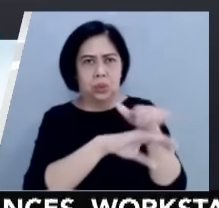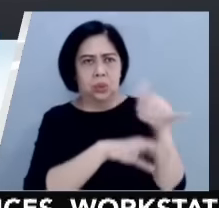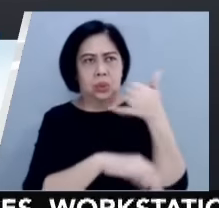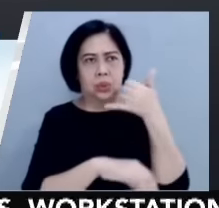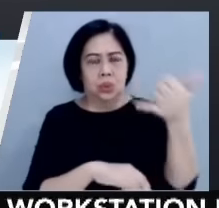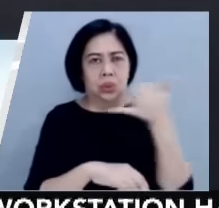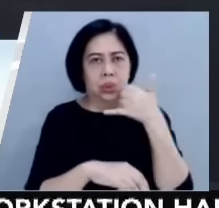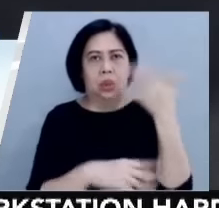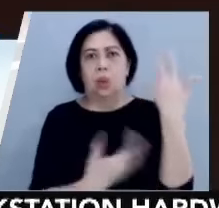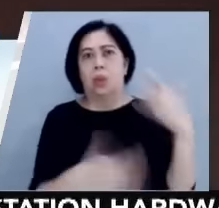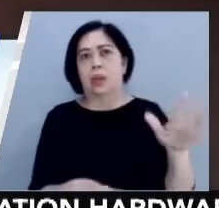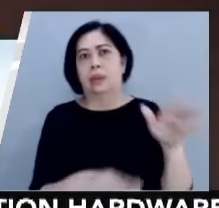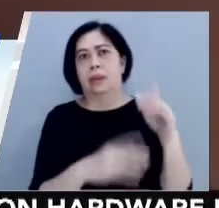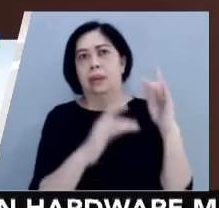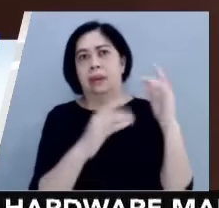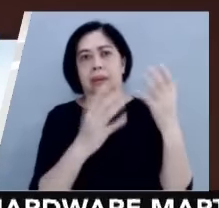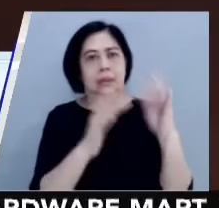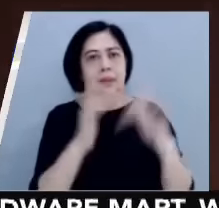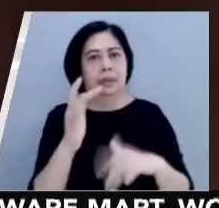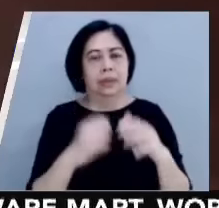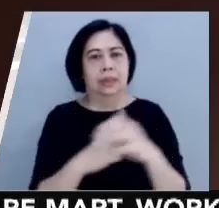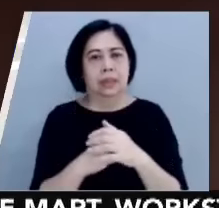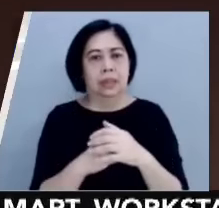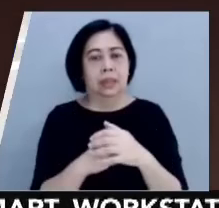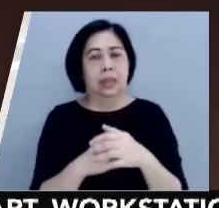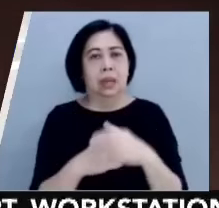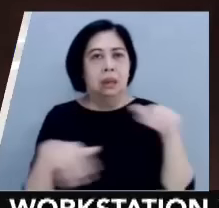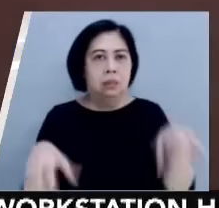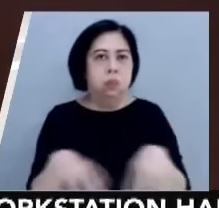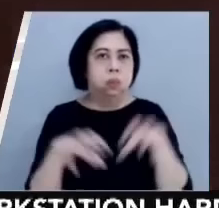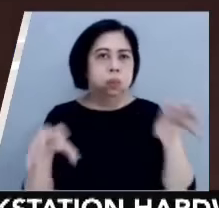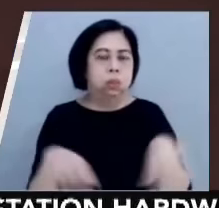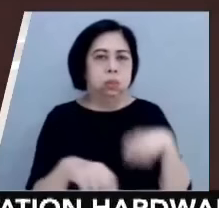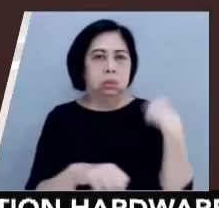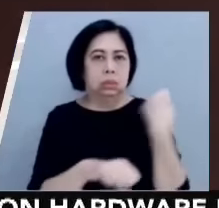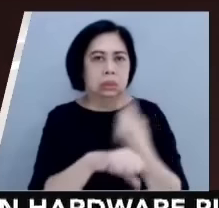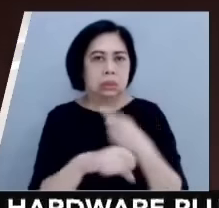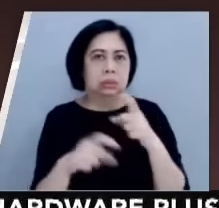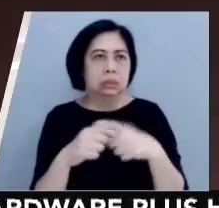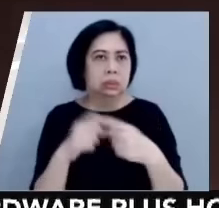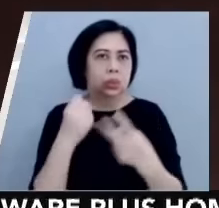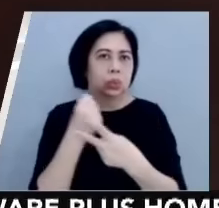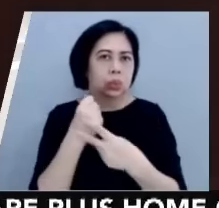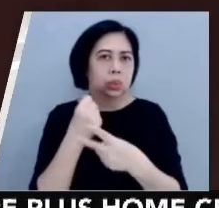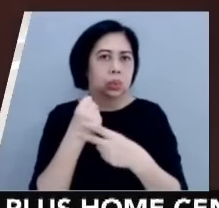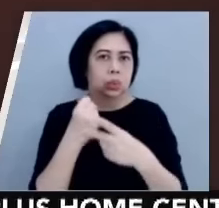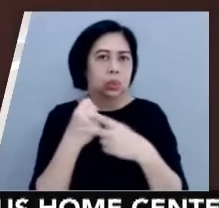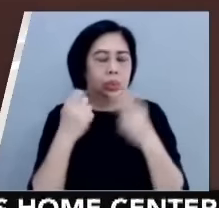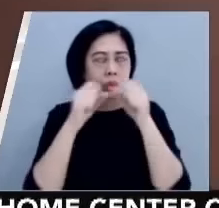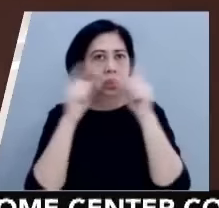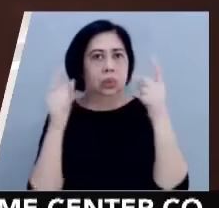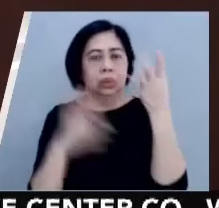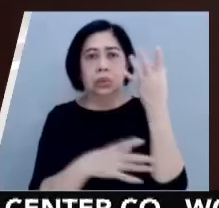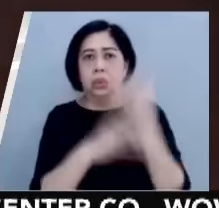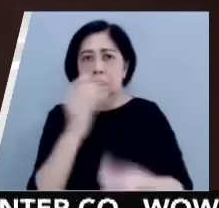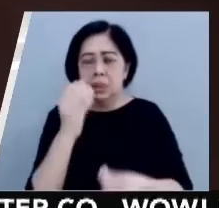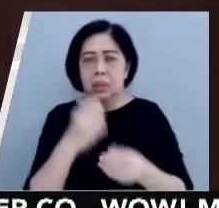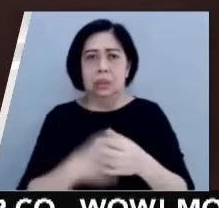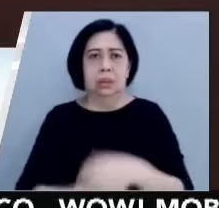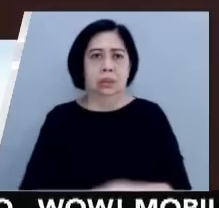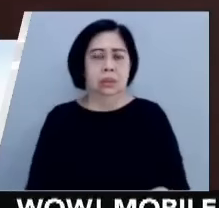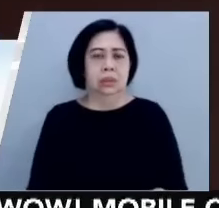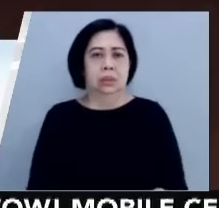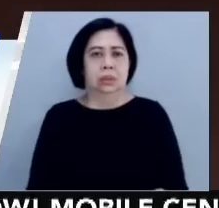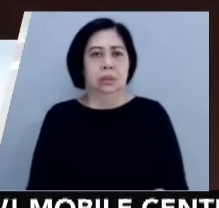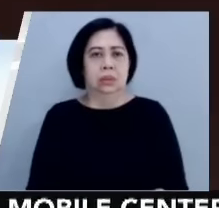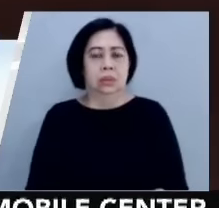of coverage na po siya. Yung pinagpaguran mo, yung naipon mo, pagkagising mo isang araw, wala na. Maging